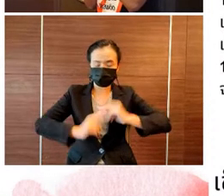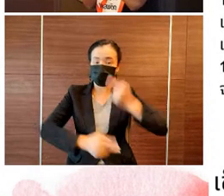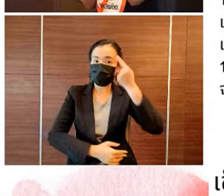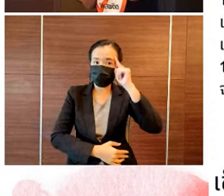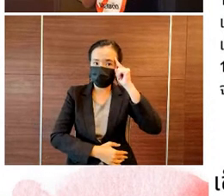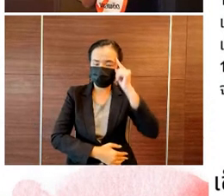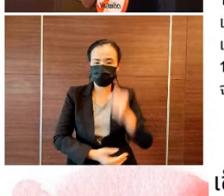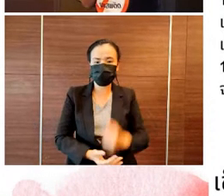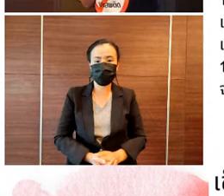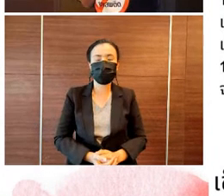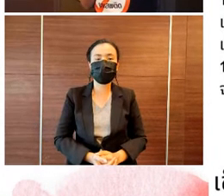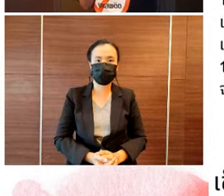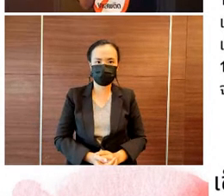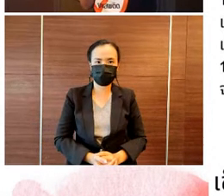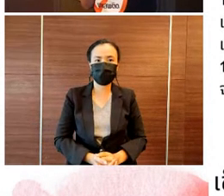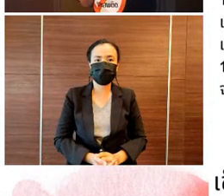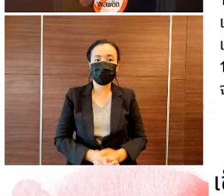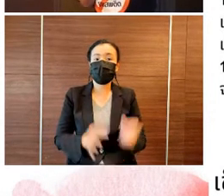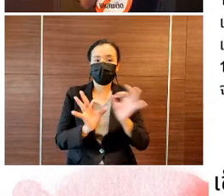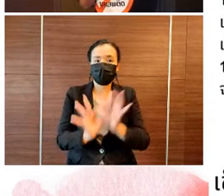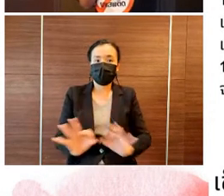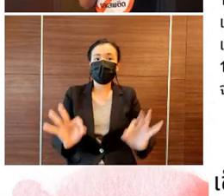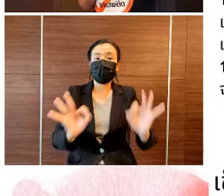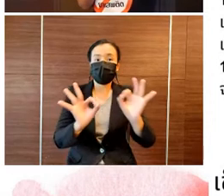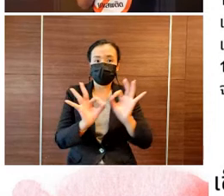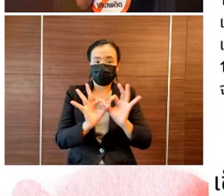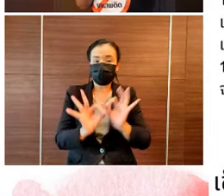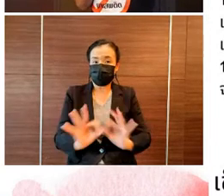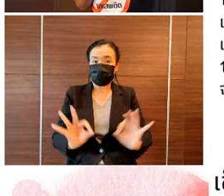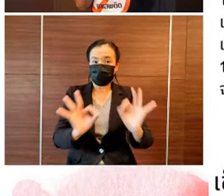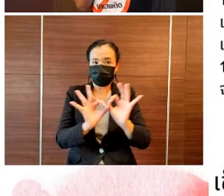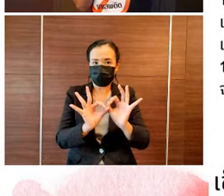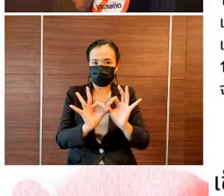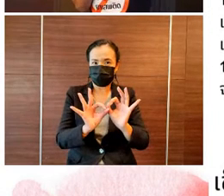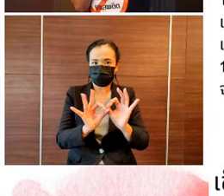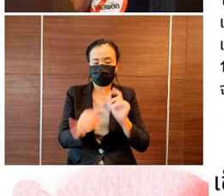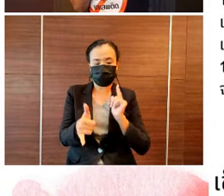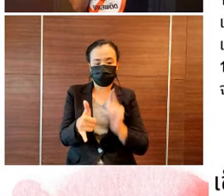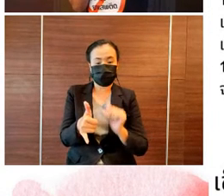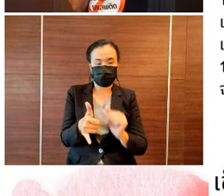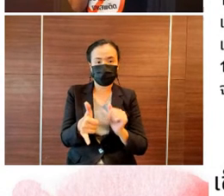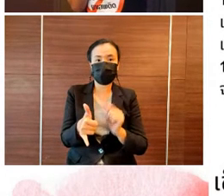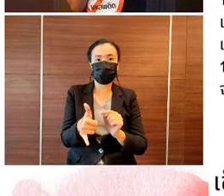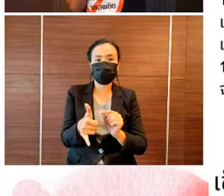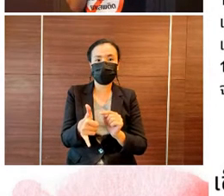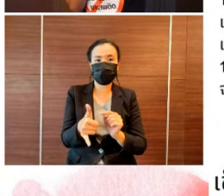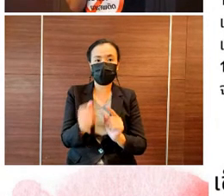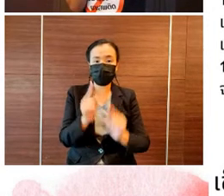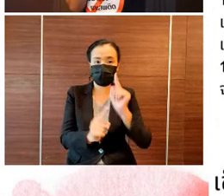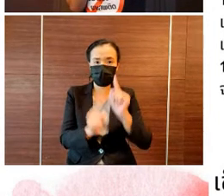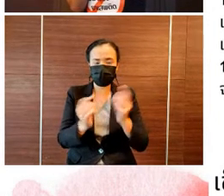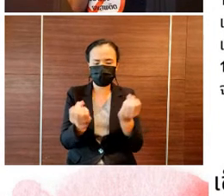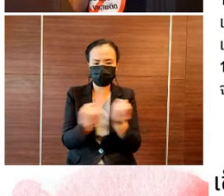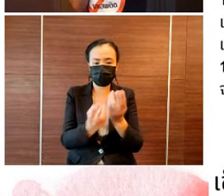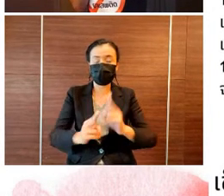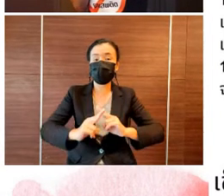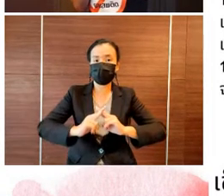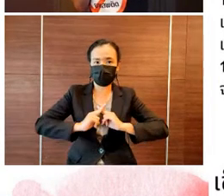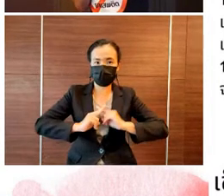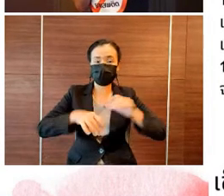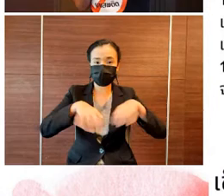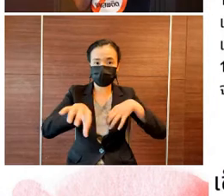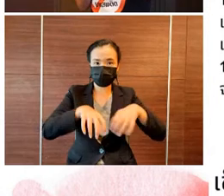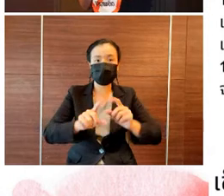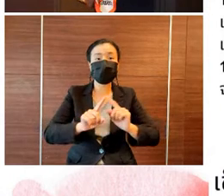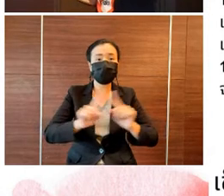เนื่องจากคิดว่าอันนี้ค่ะมันก็หัวใจสำคัญมันคงยึดเขาเป็นศูนย์กลางอะค่ะและให้เขาประเมินผลกระทบแล้วก็จัดการแต่ประ